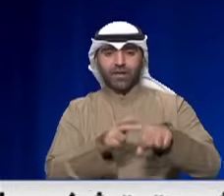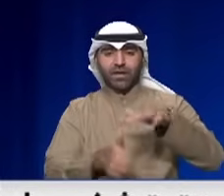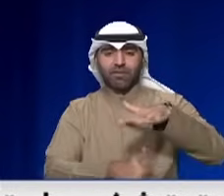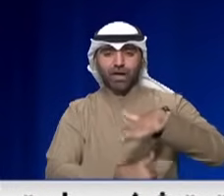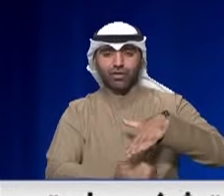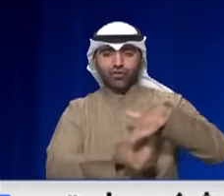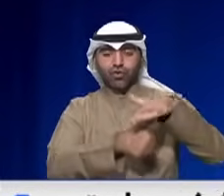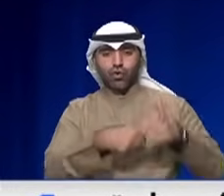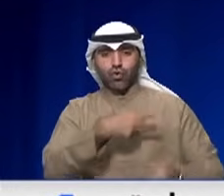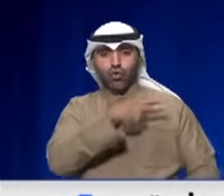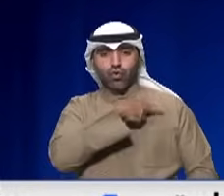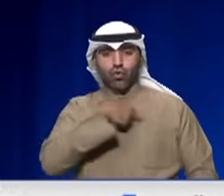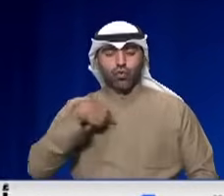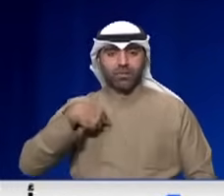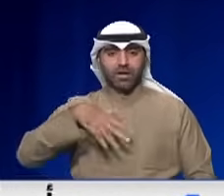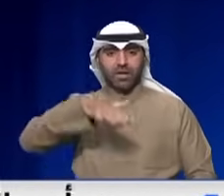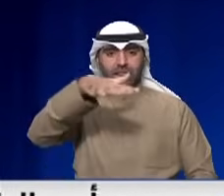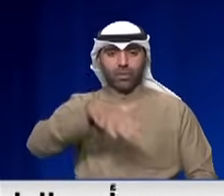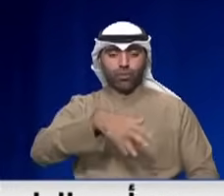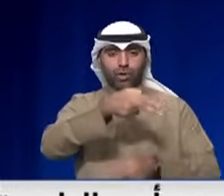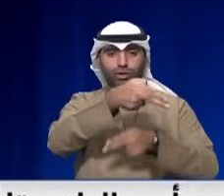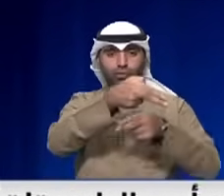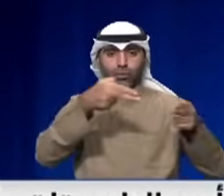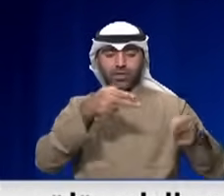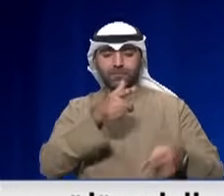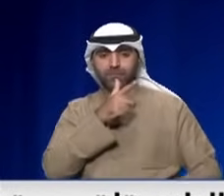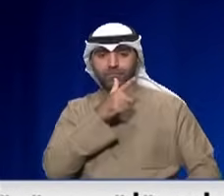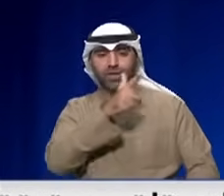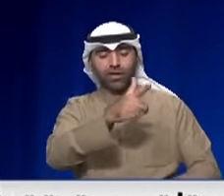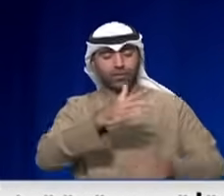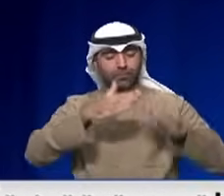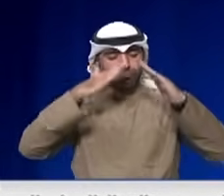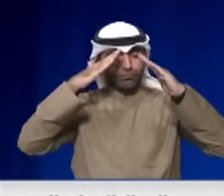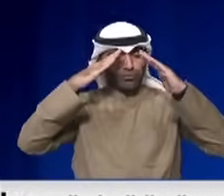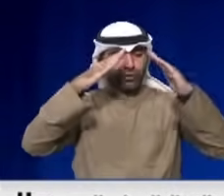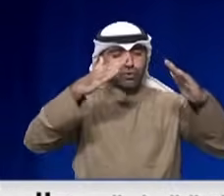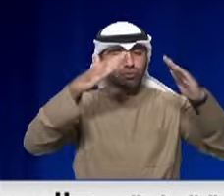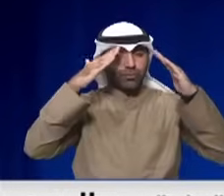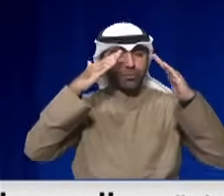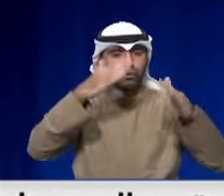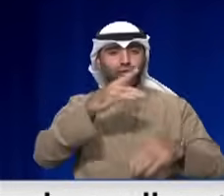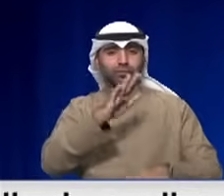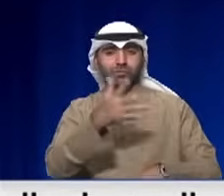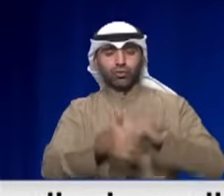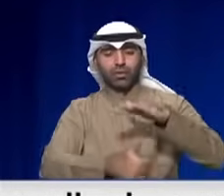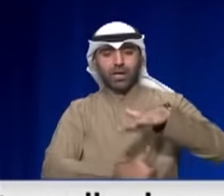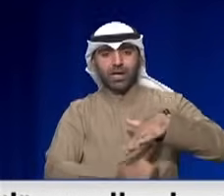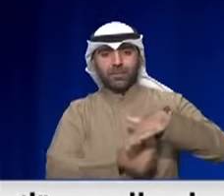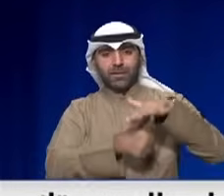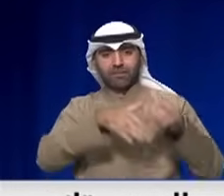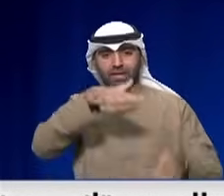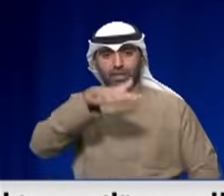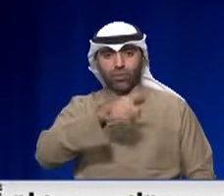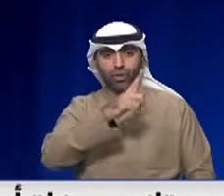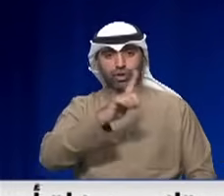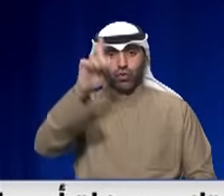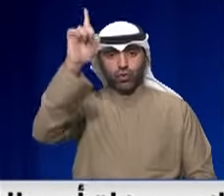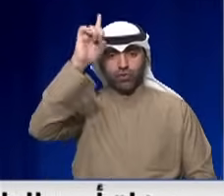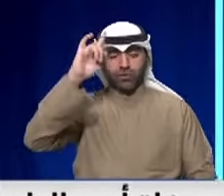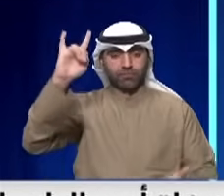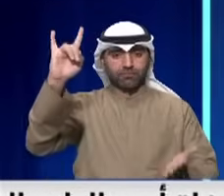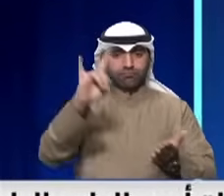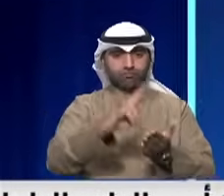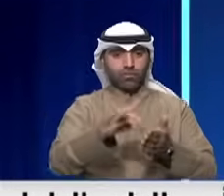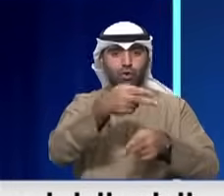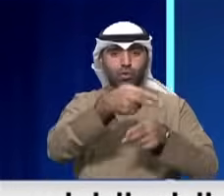لما ابداه دوله رئيس الوزراء ووزير الدفاع في المملكه الاردنيه الهاشميه من طيب المشاعر وصادق المواساه